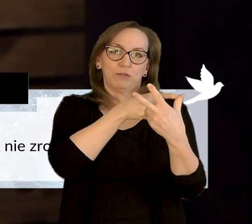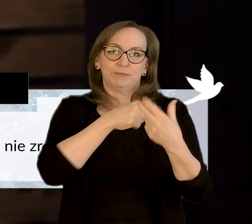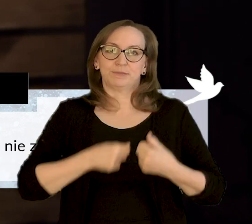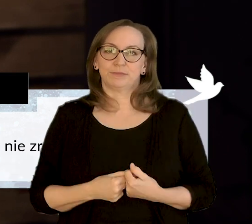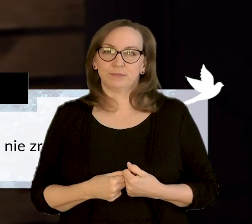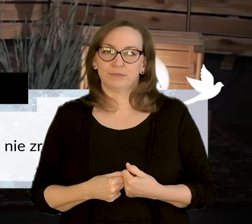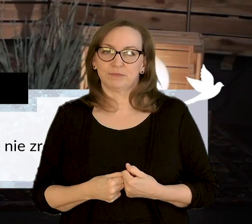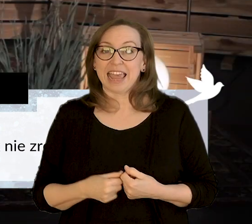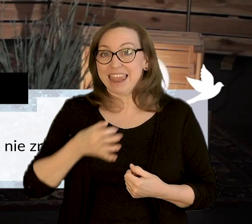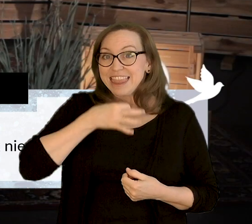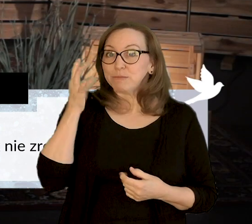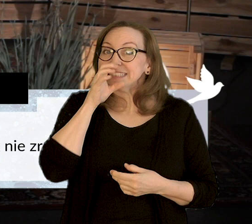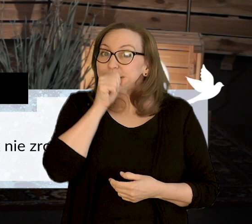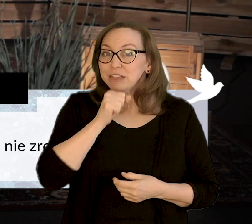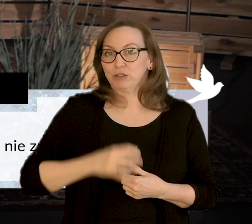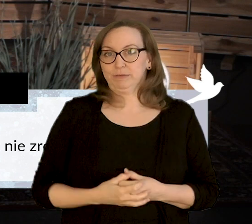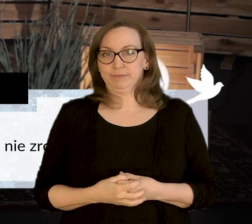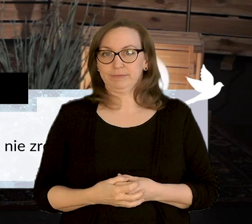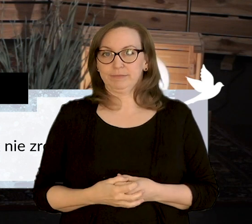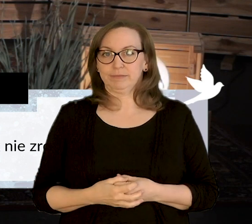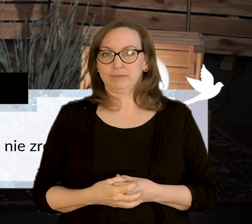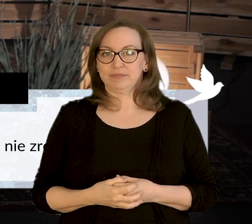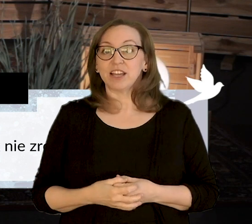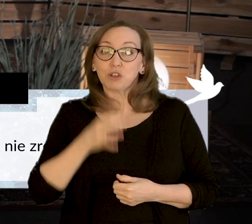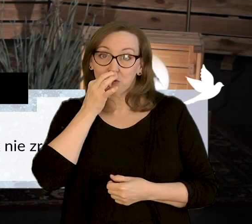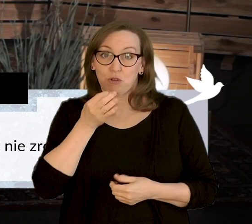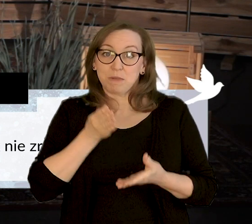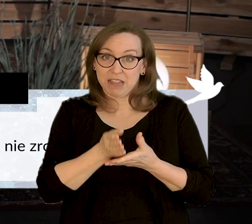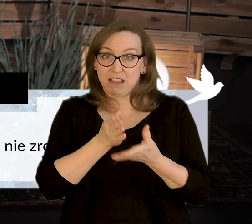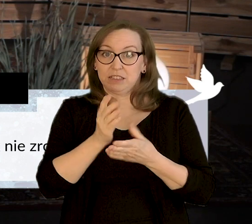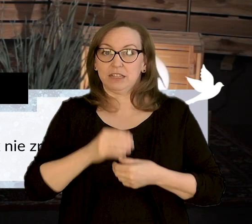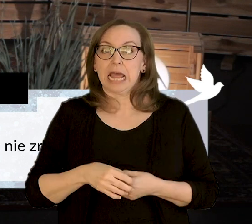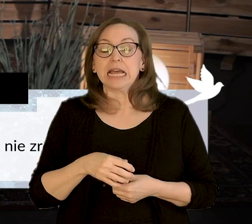Lepiej zamilknij. To tak naprawdę dobra rada. Czasem